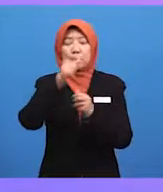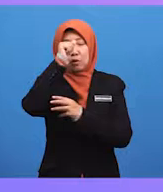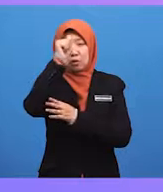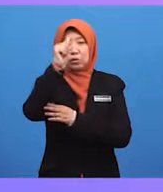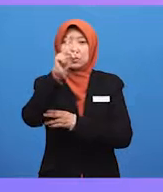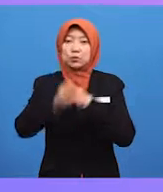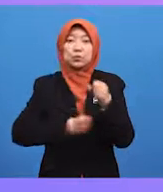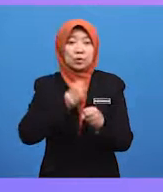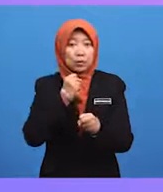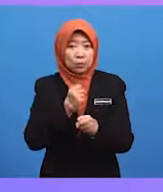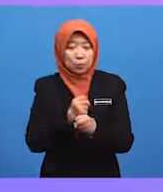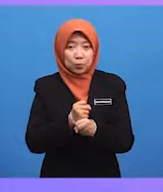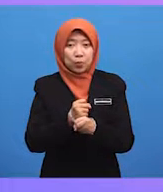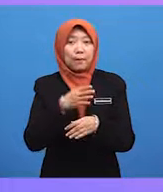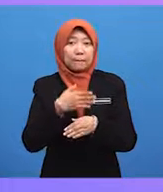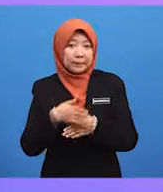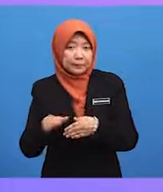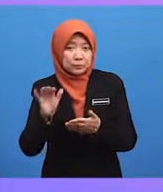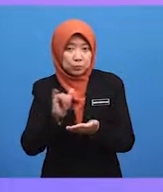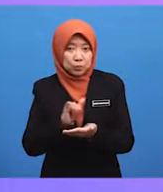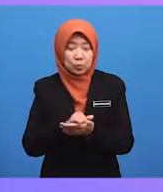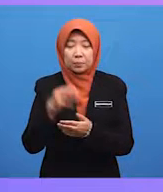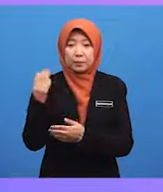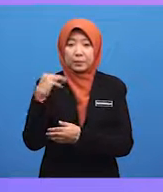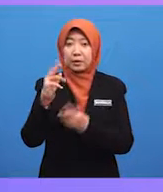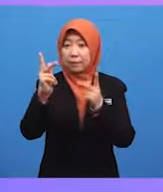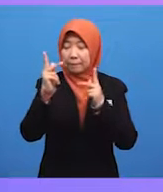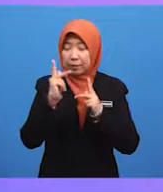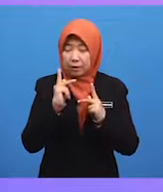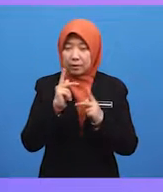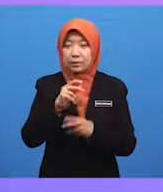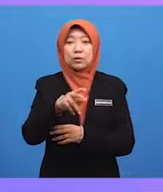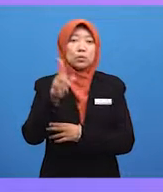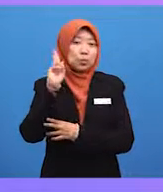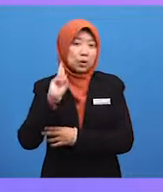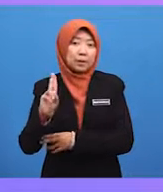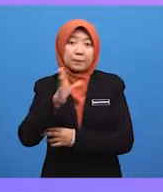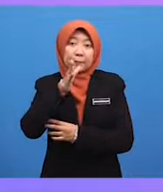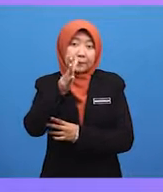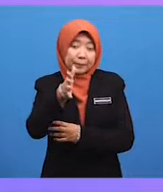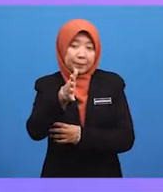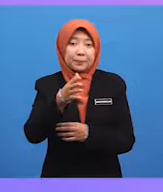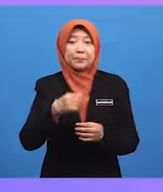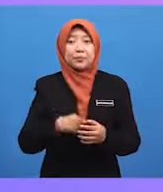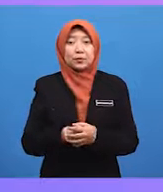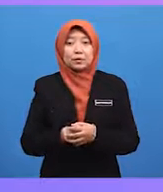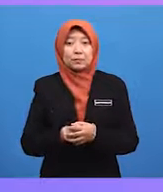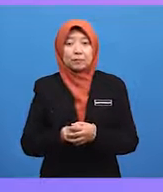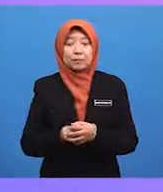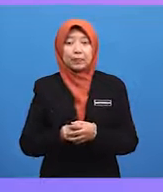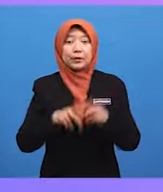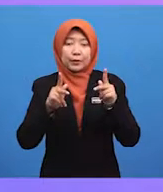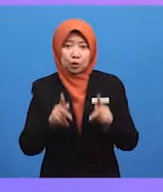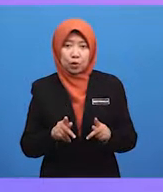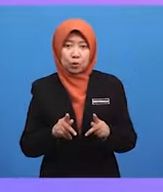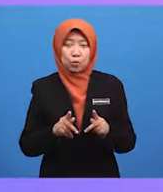setahun. Kemudian mereka akan kembali semula kepada agama nenek moyang mereka. Kaum musyrikin